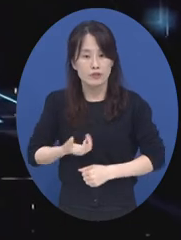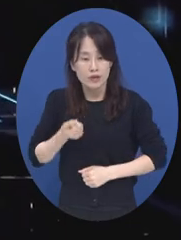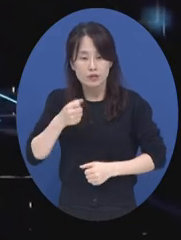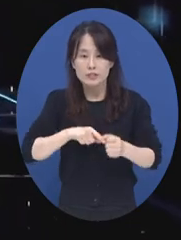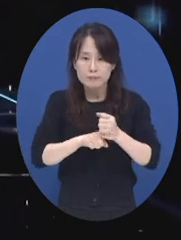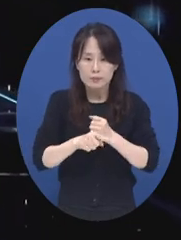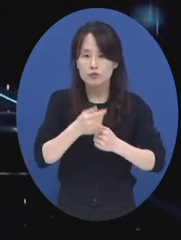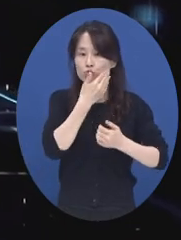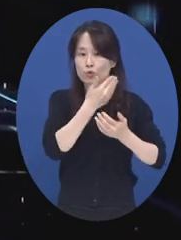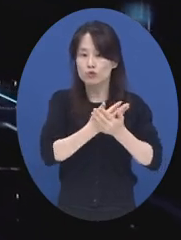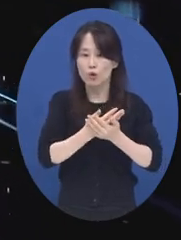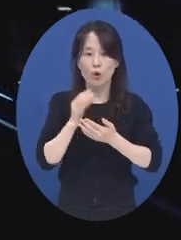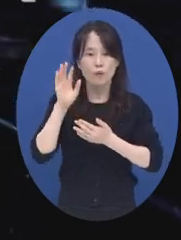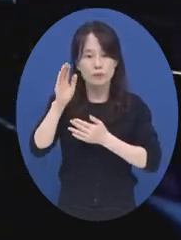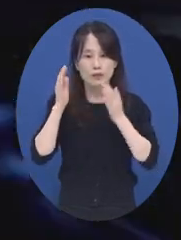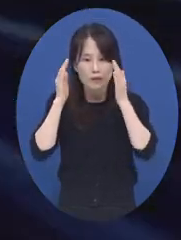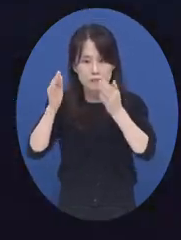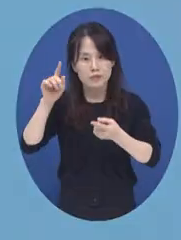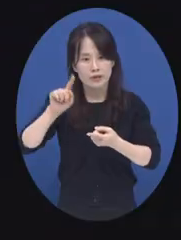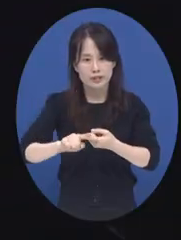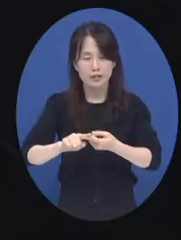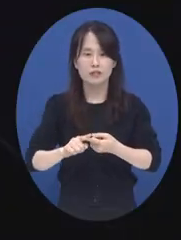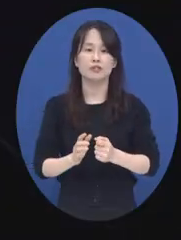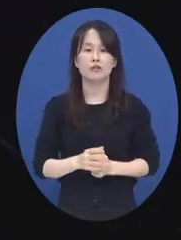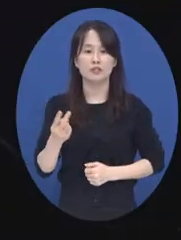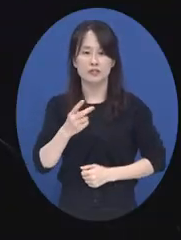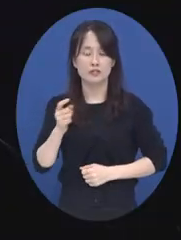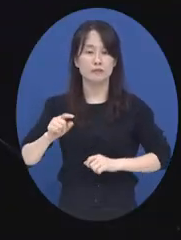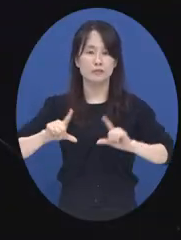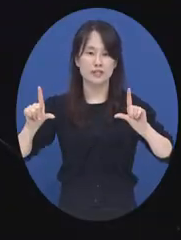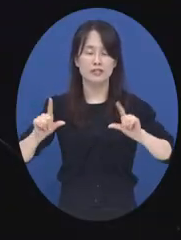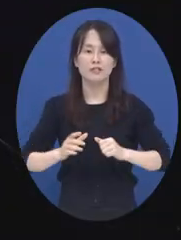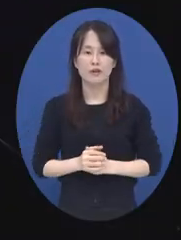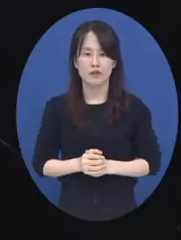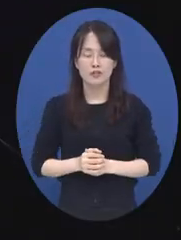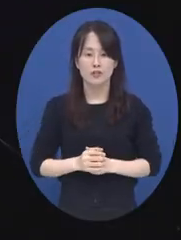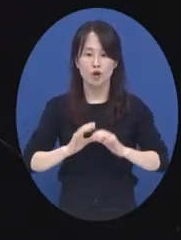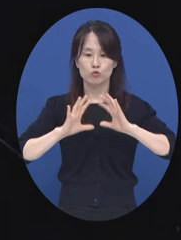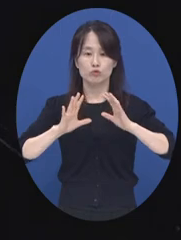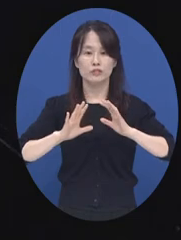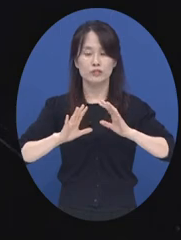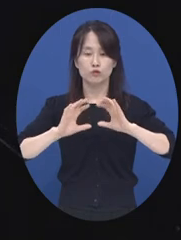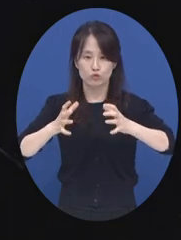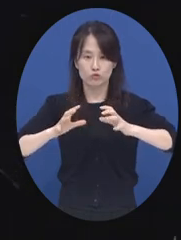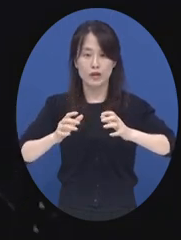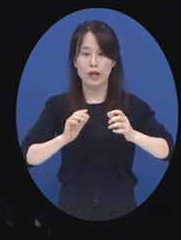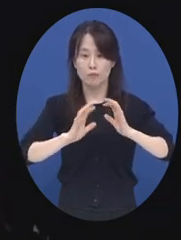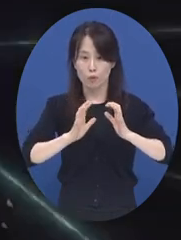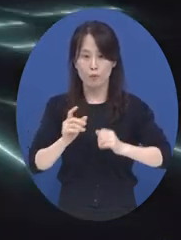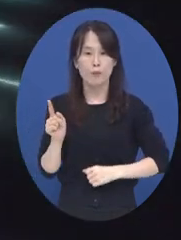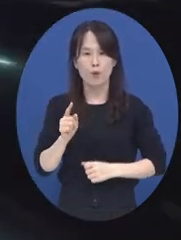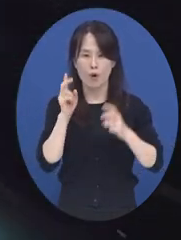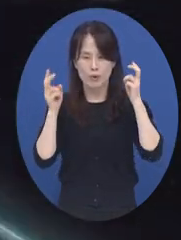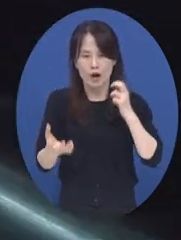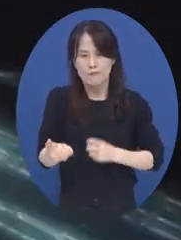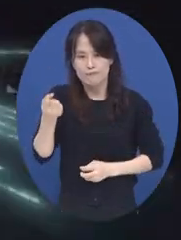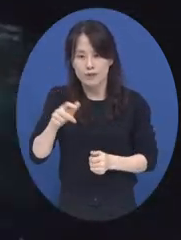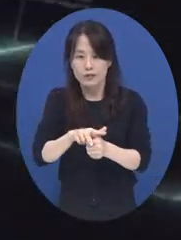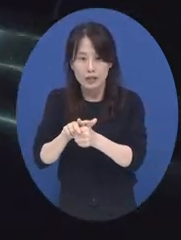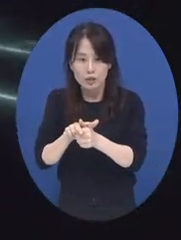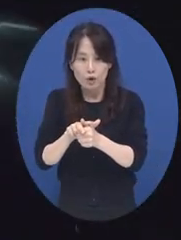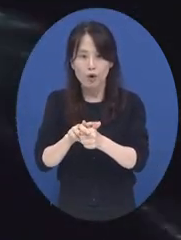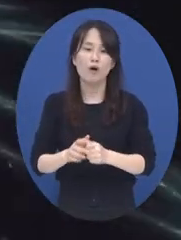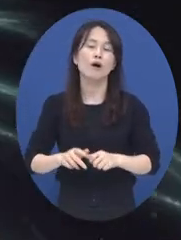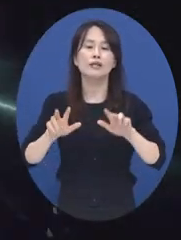데이터 주권 의 의미와 중요성 미래 전망에 대해 짚어 보니 1021 데이터 주권 국제포럼 기업이 독점하고 있는